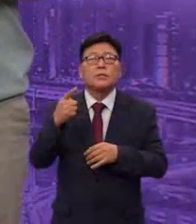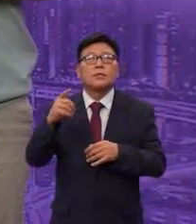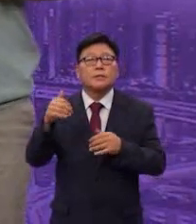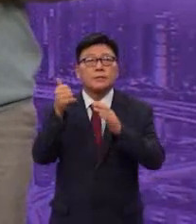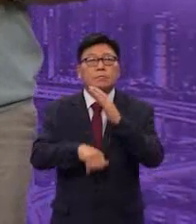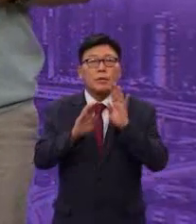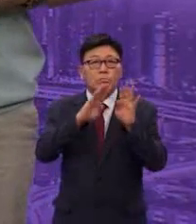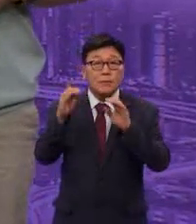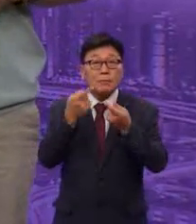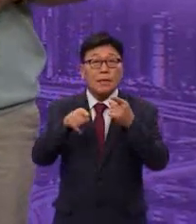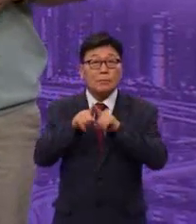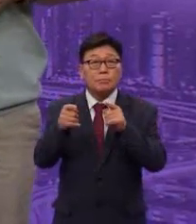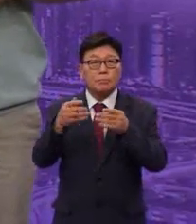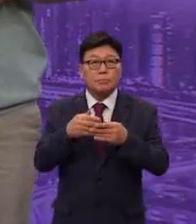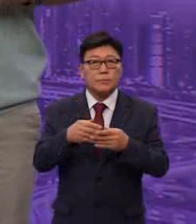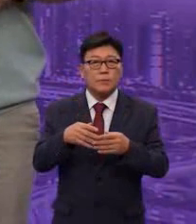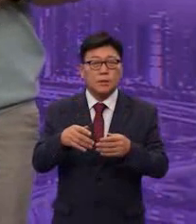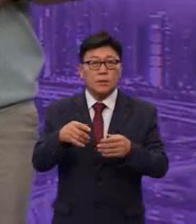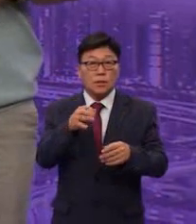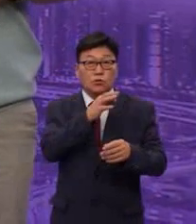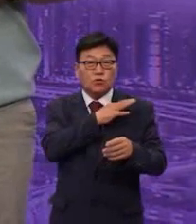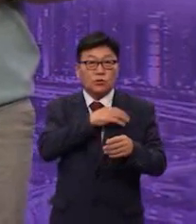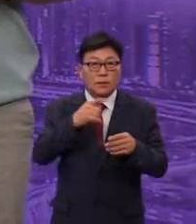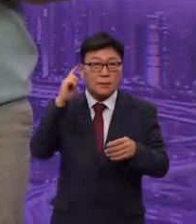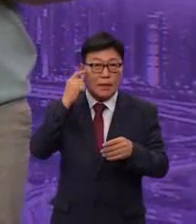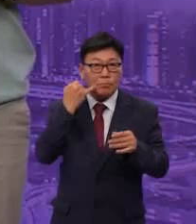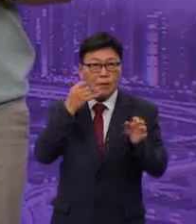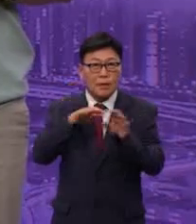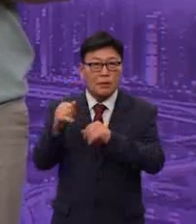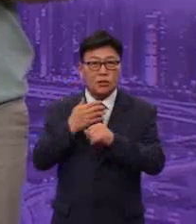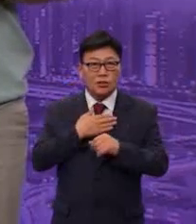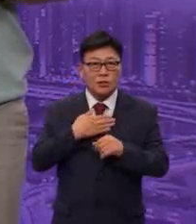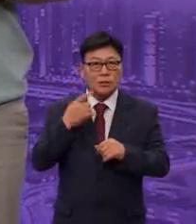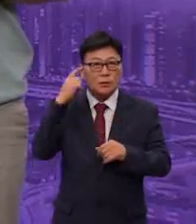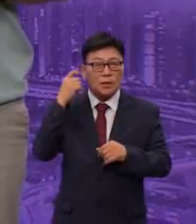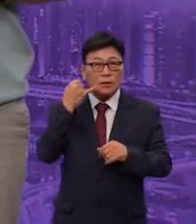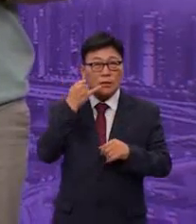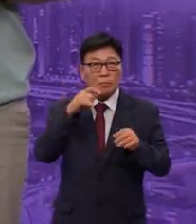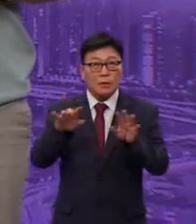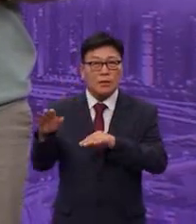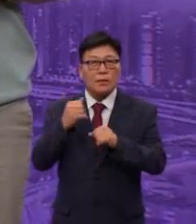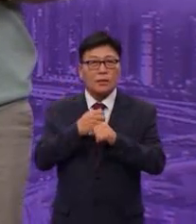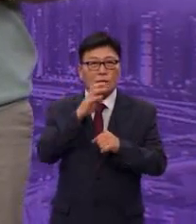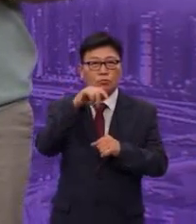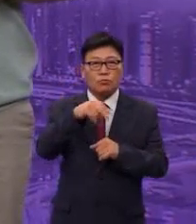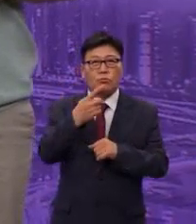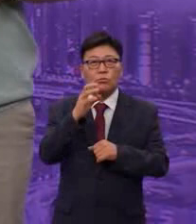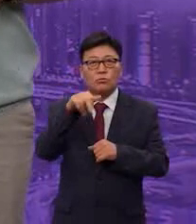2021년 실패박람회와 함께한 주식회사 생각하는 바다, 그리고 저는 생각하는 바다의